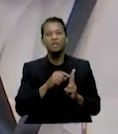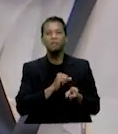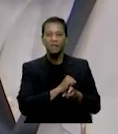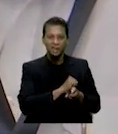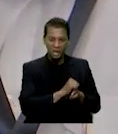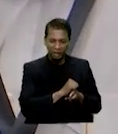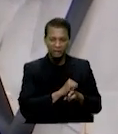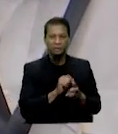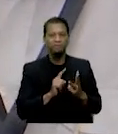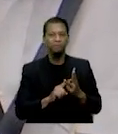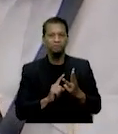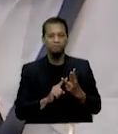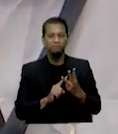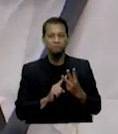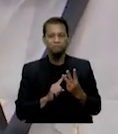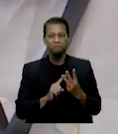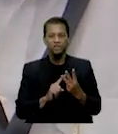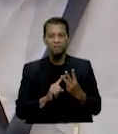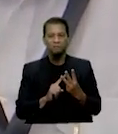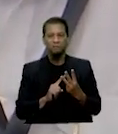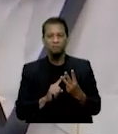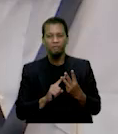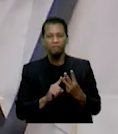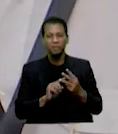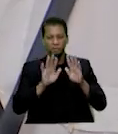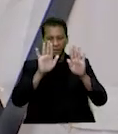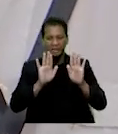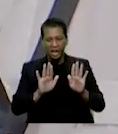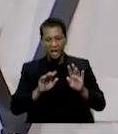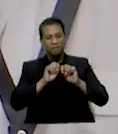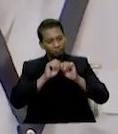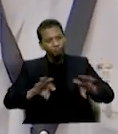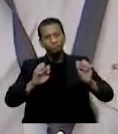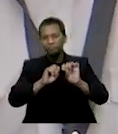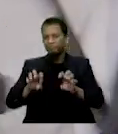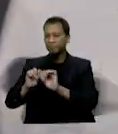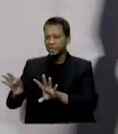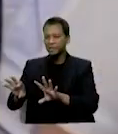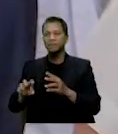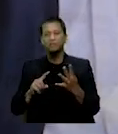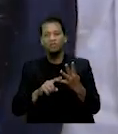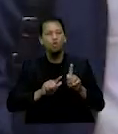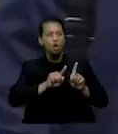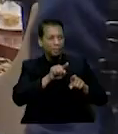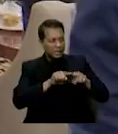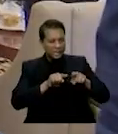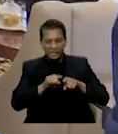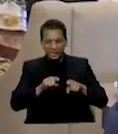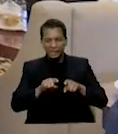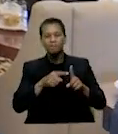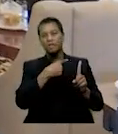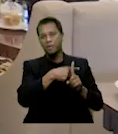juga medianya supaya memberitakan, kemudian juga kompetisinya lebih banyak lagi, termasuk